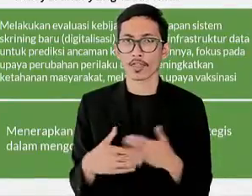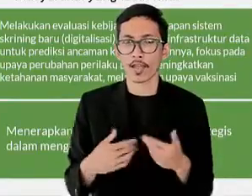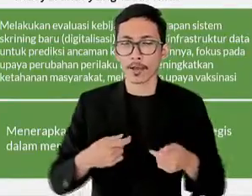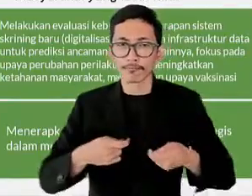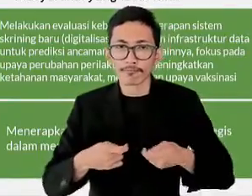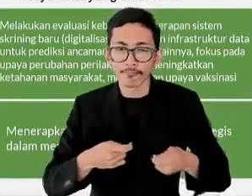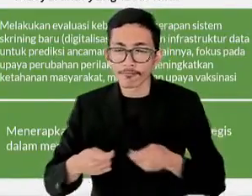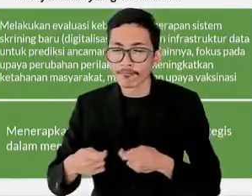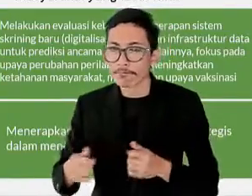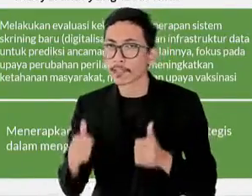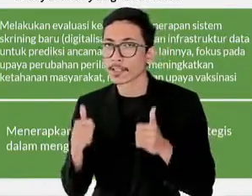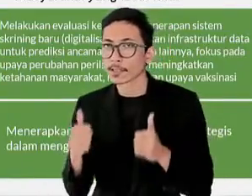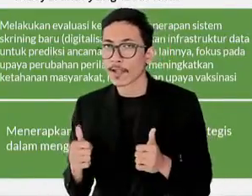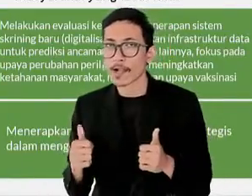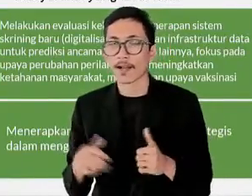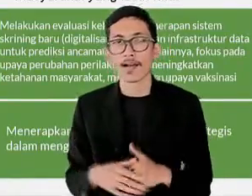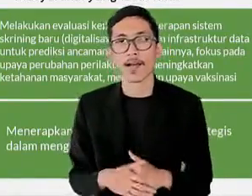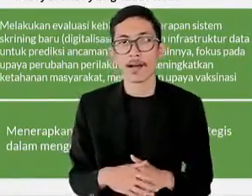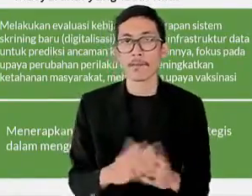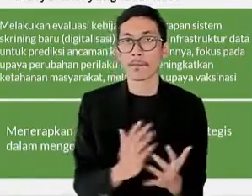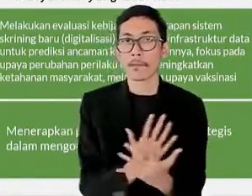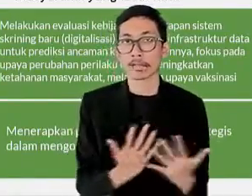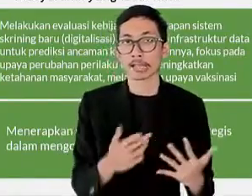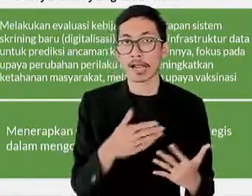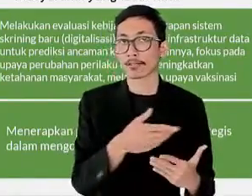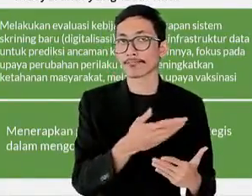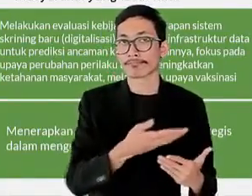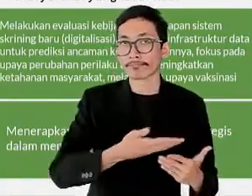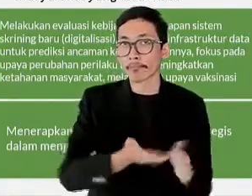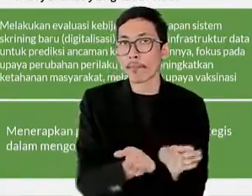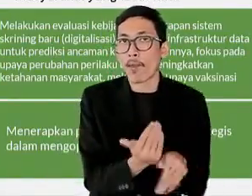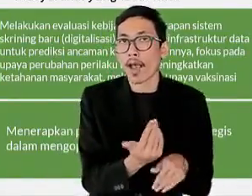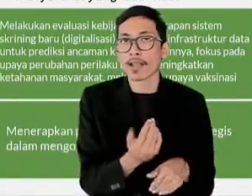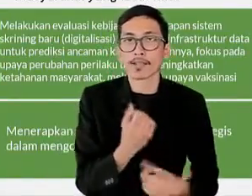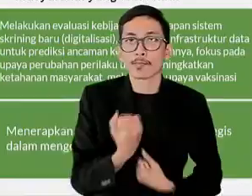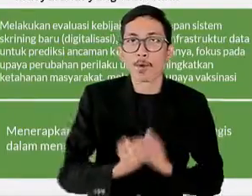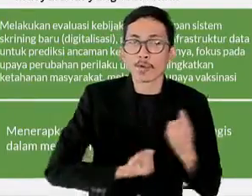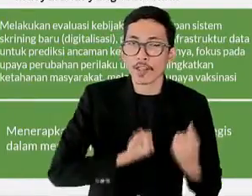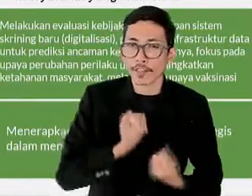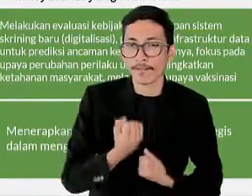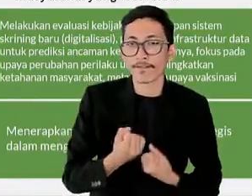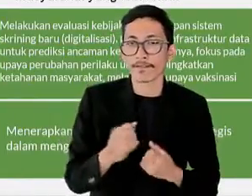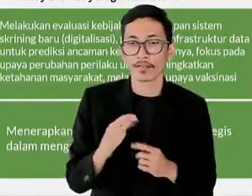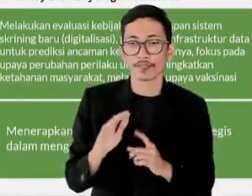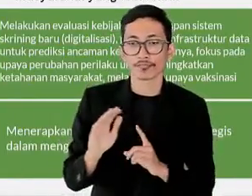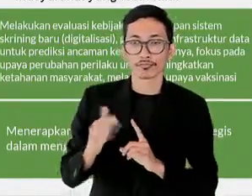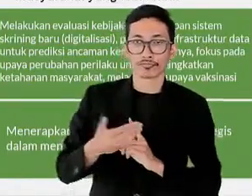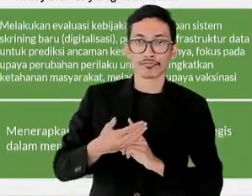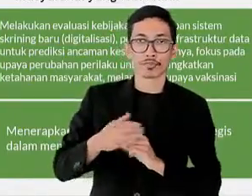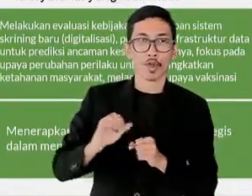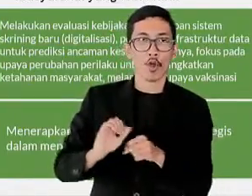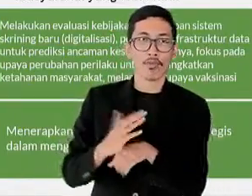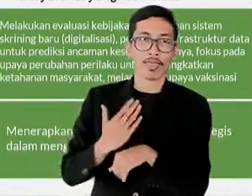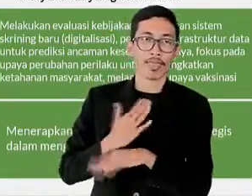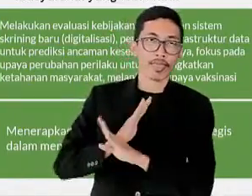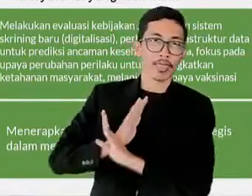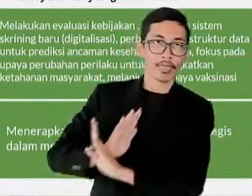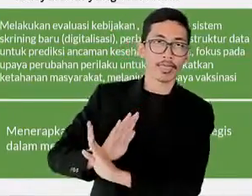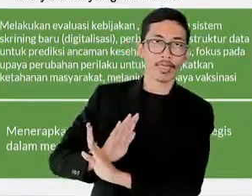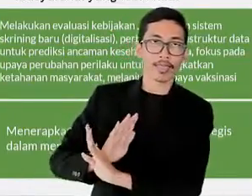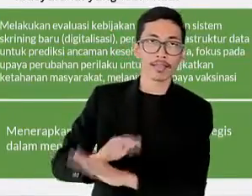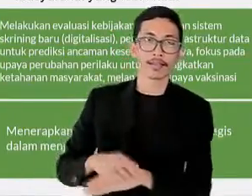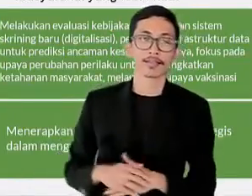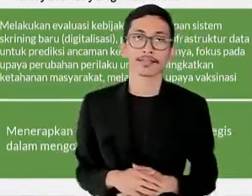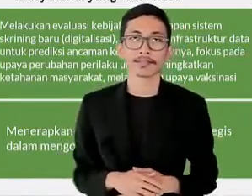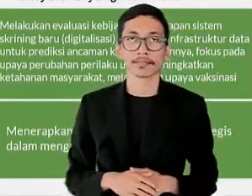terkendali dan memungkinkan masyarakat untuk dapat produktif dan tetap terlindungi dari konflik 19 kita